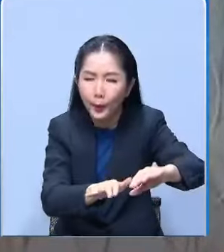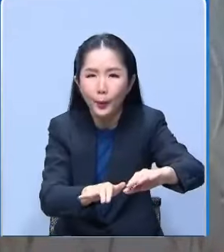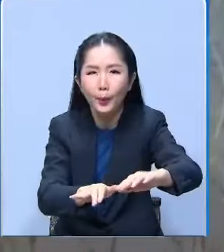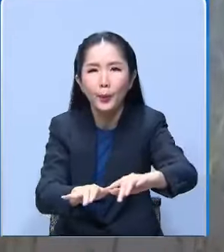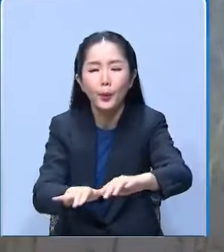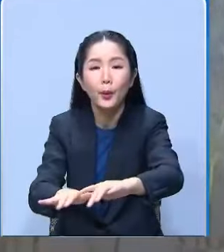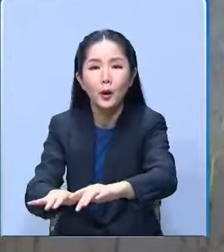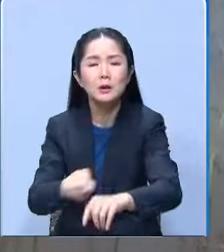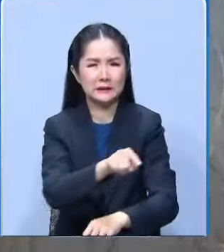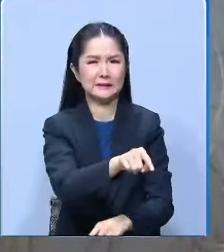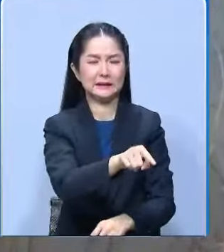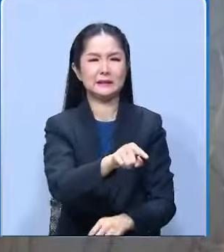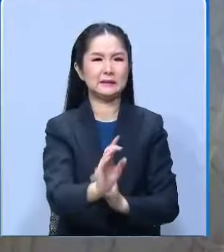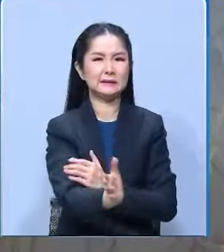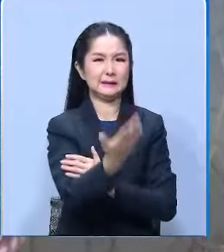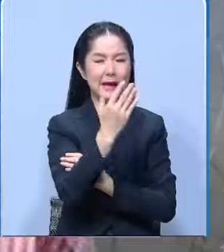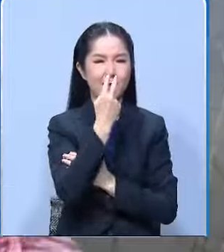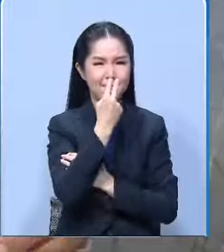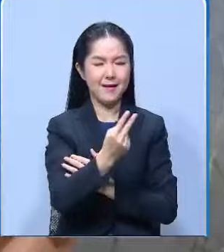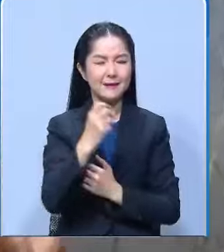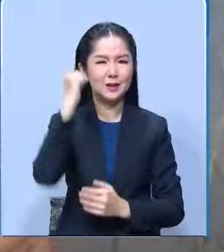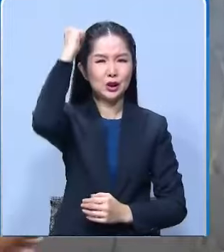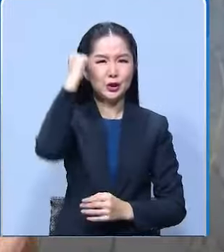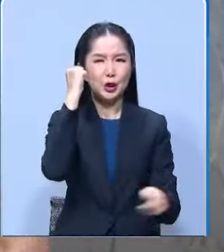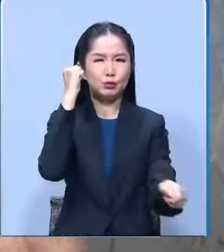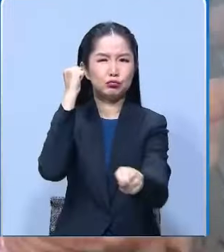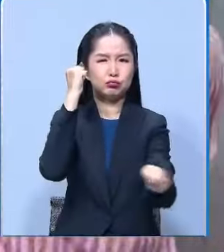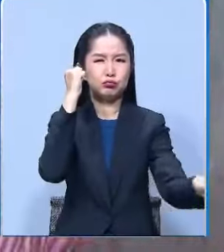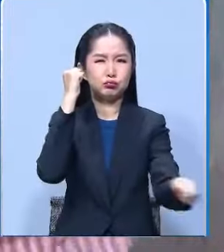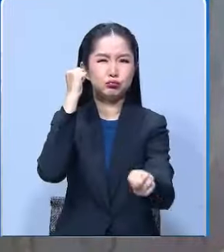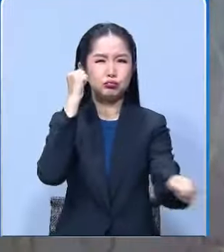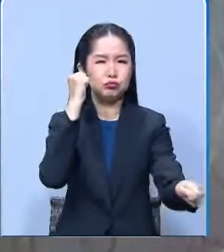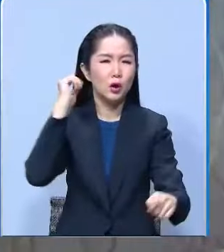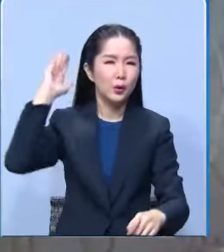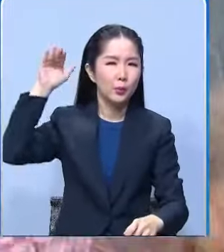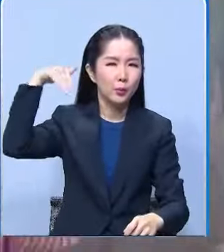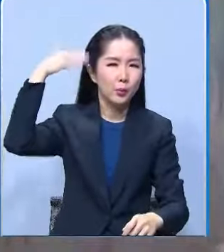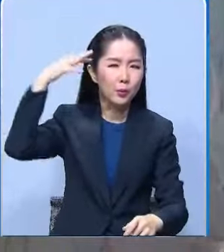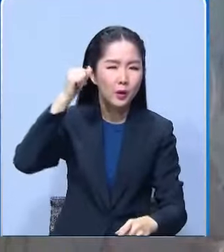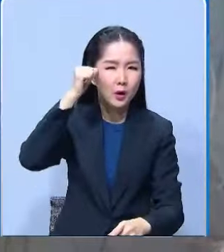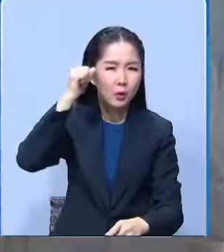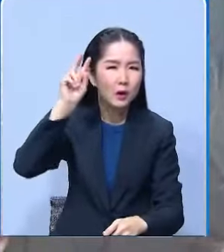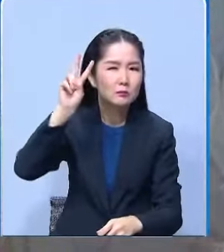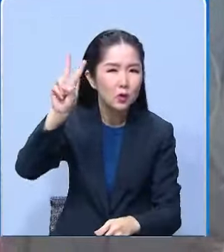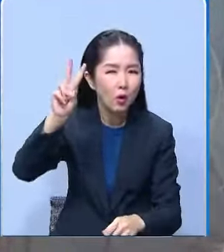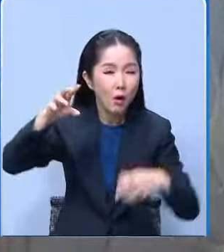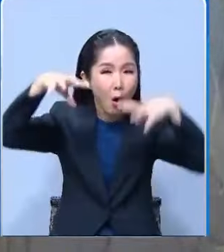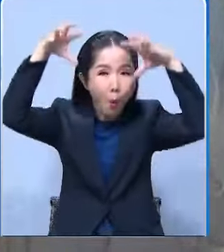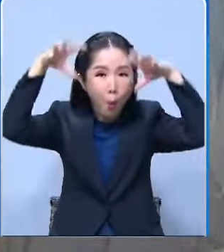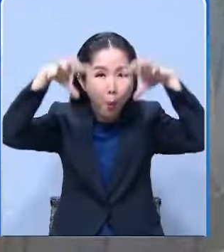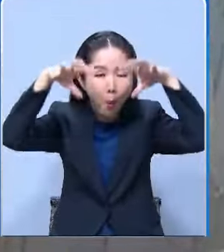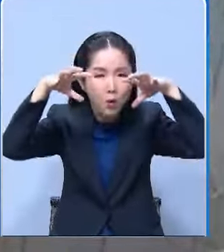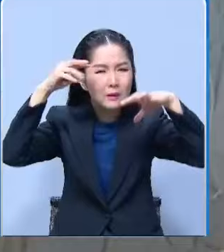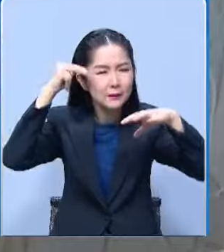อยู่ตอนเช้าแล้วถัดมาอีก 2วันฝนก็ตกแรงแล้วอาจจะเป็นน้ำฝนที่